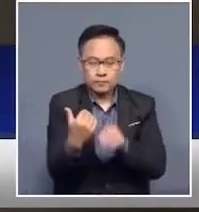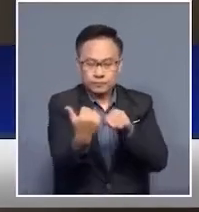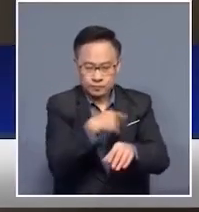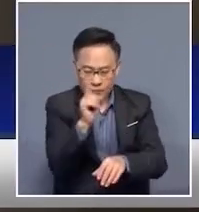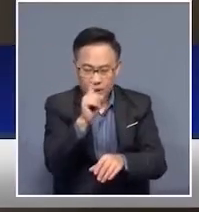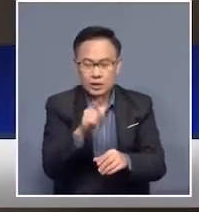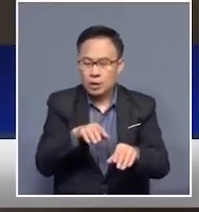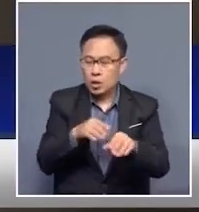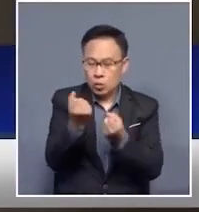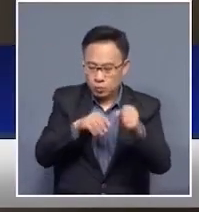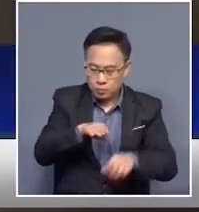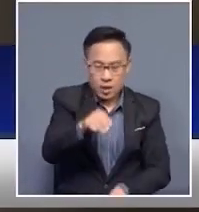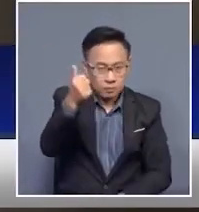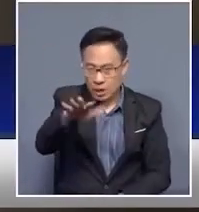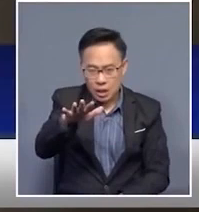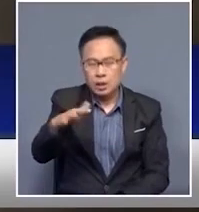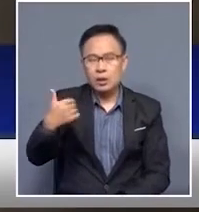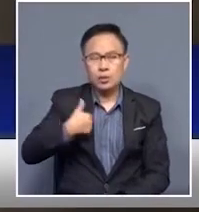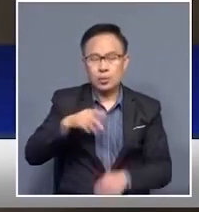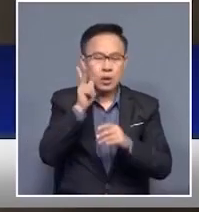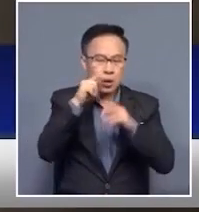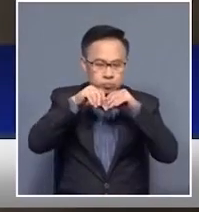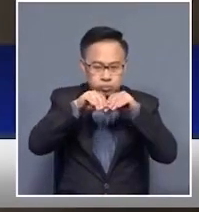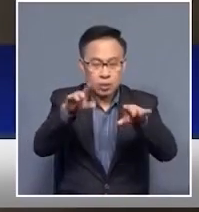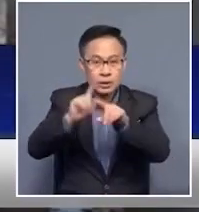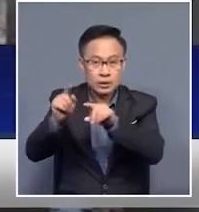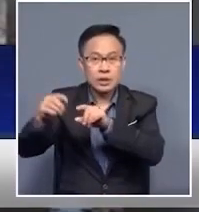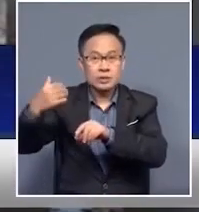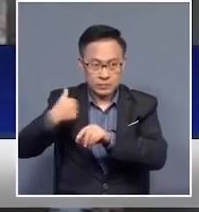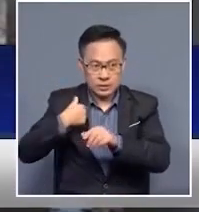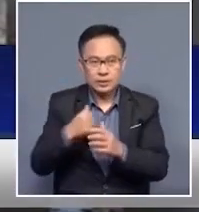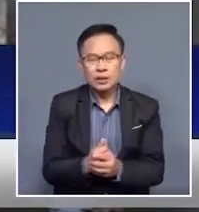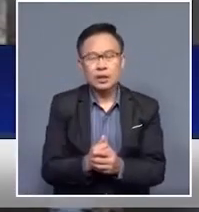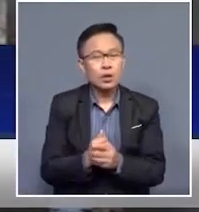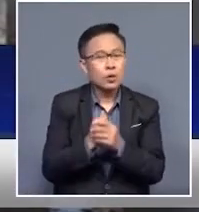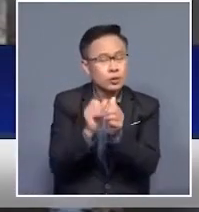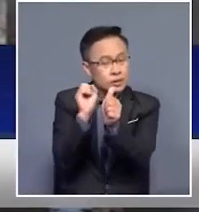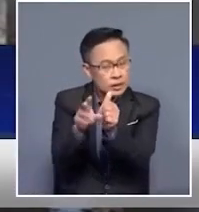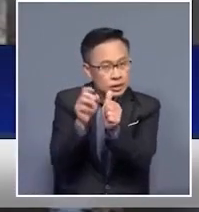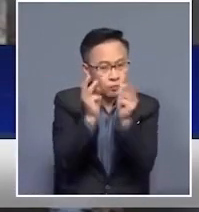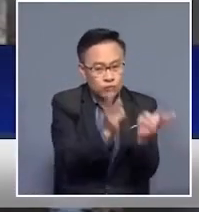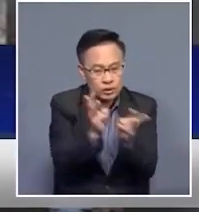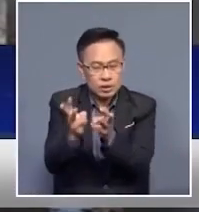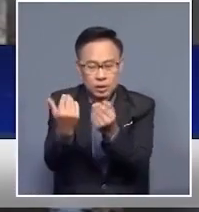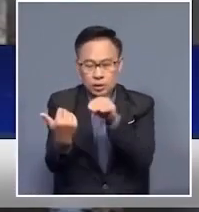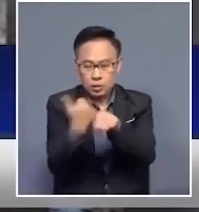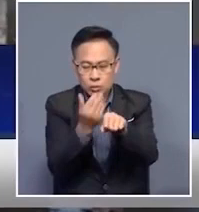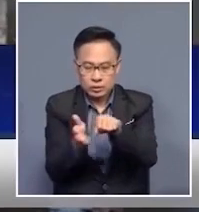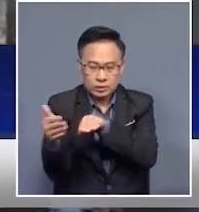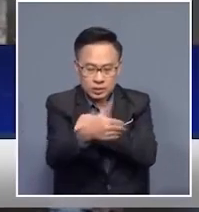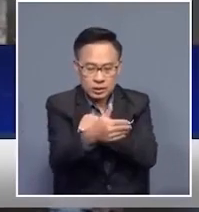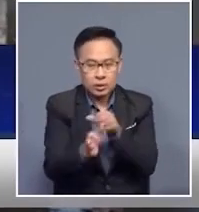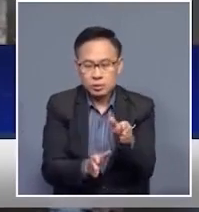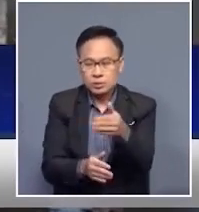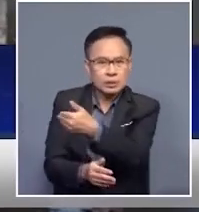ควรจะไปแล้วนอกจากนั้นเนี่ยเราก็จะเพิ่มเติมว่าแล้วถ้าอย่างนั้นเนี่ยทางเลือกของเขาควรจะไปเส้นทางไหนแล้วถ้าเกิดเขา